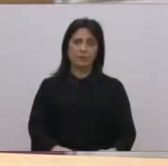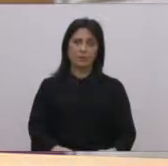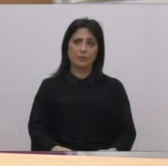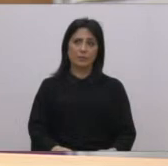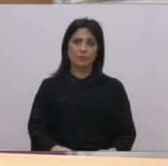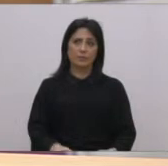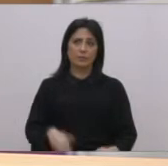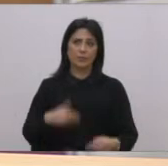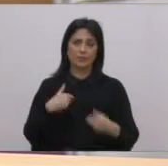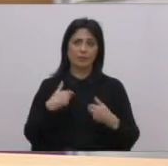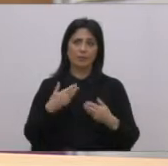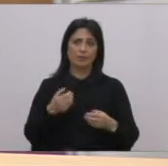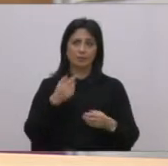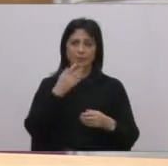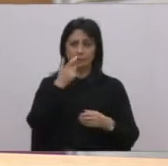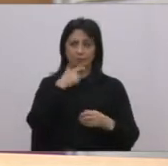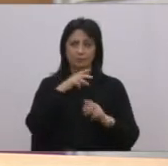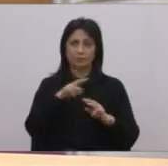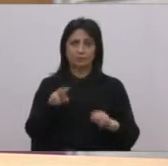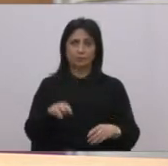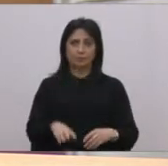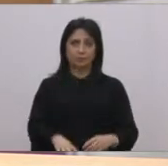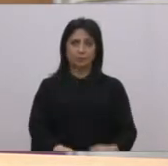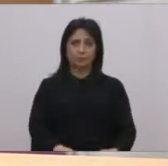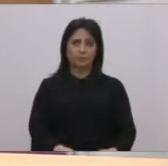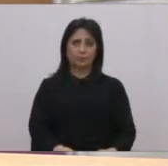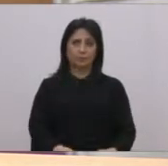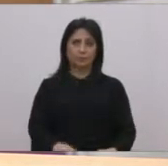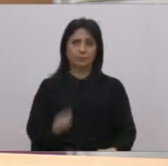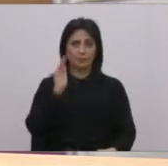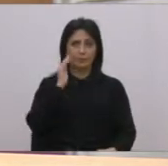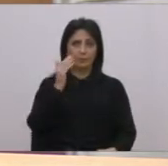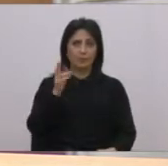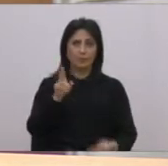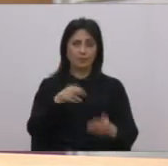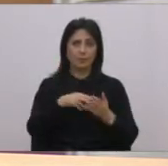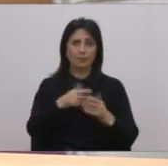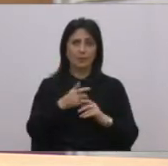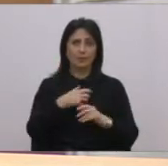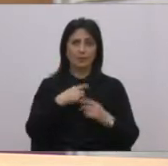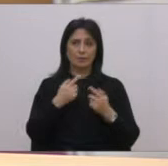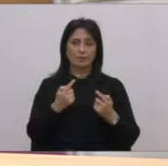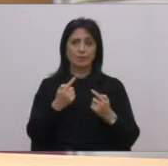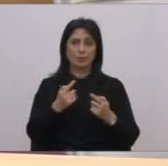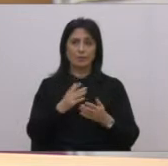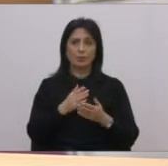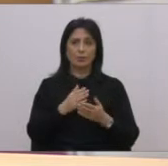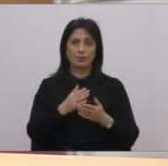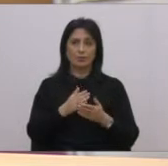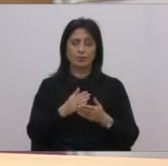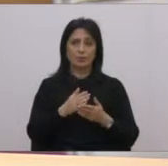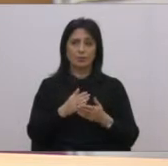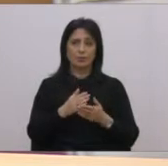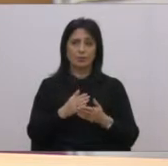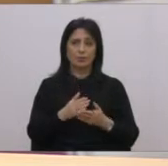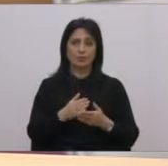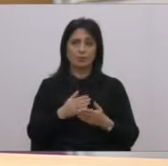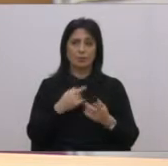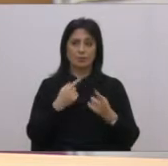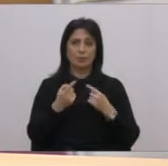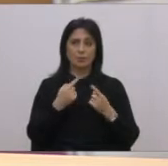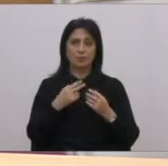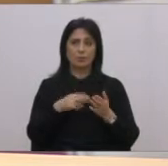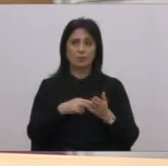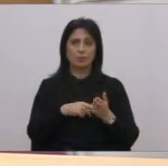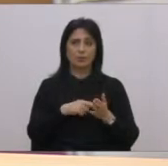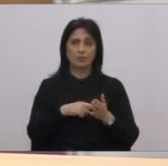Მადლობა, მოგესალმებით, ბატონო მინისტრო. Მოვისმენთ თქვენი ანგარიში და ძალიან მნიშვნელოვანი არის. Საუბო ანგარიშ